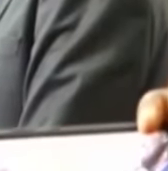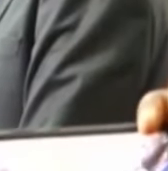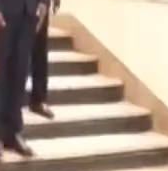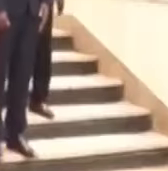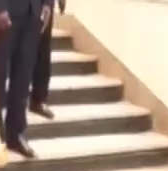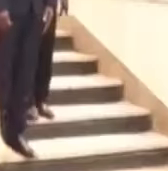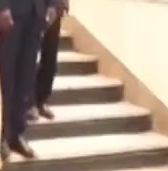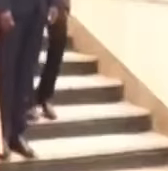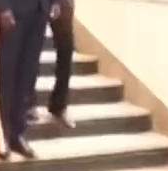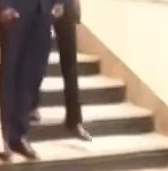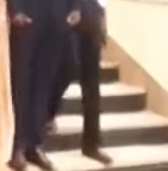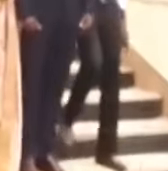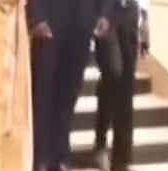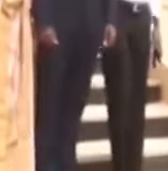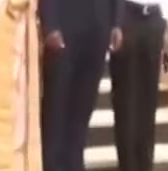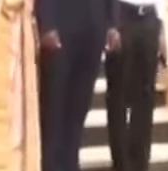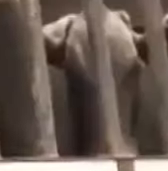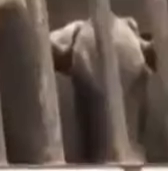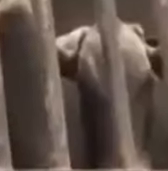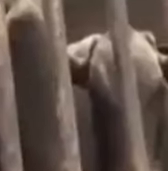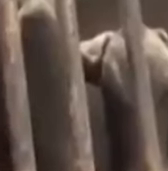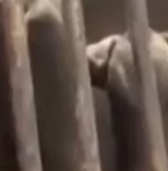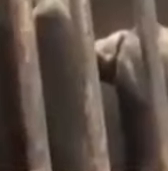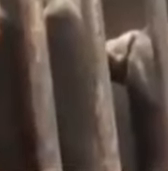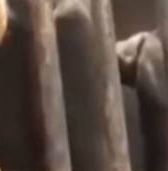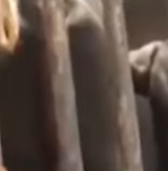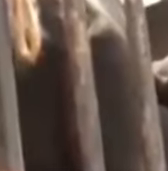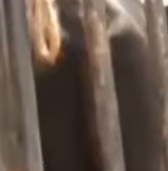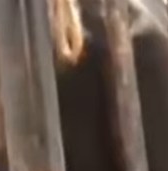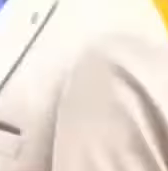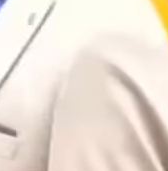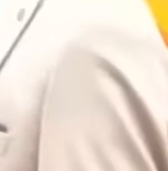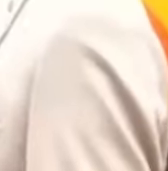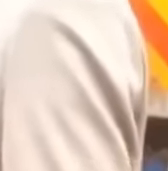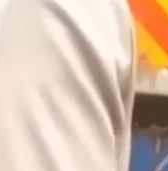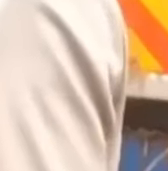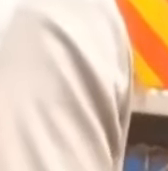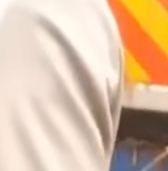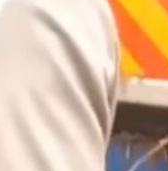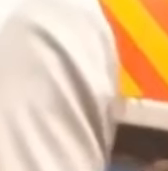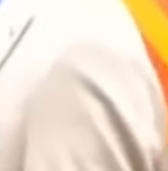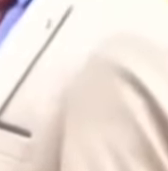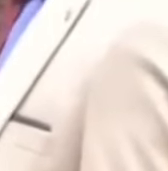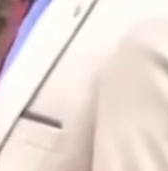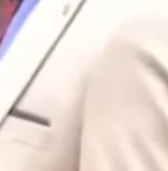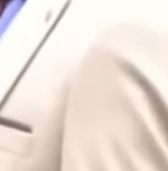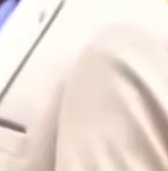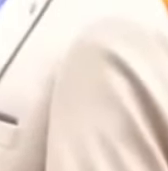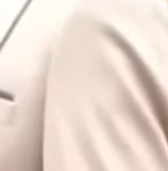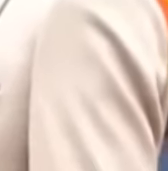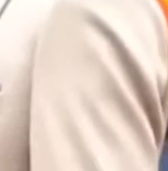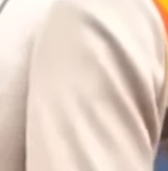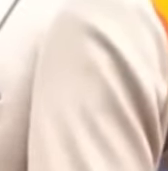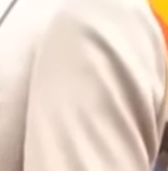Ab'ekisinde ekya PLU bakiise embuga ne bawaayo ente 10 ng'ebirabo bya Kabaka ku matikkira ge.